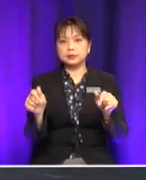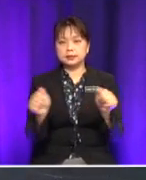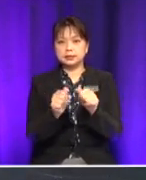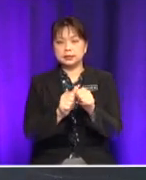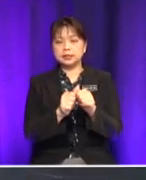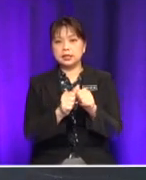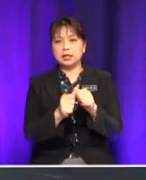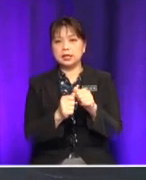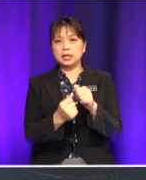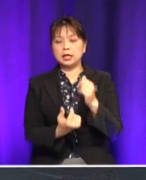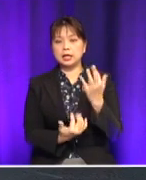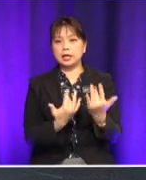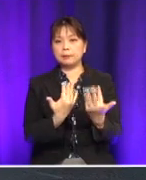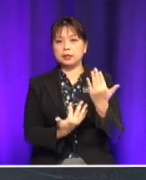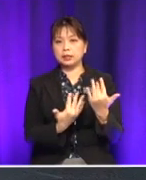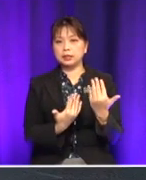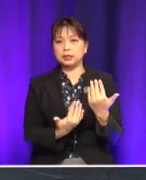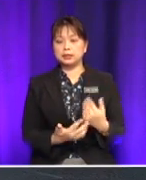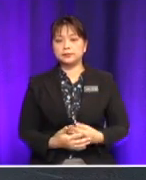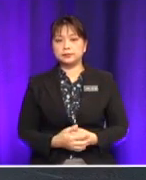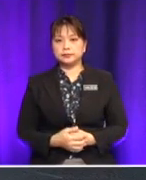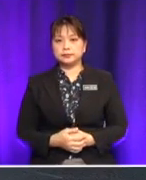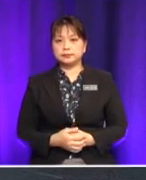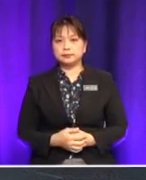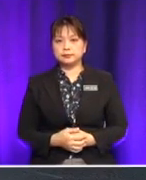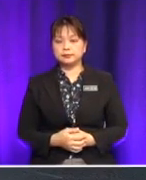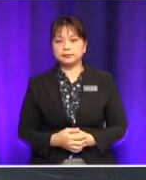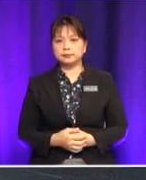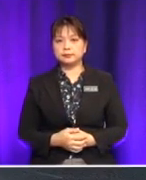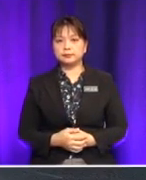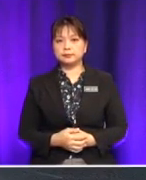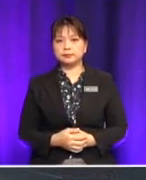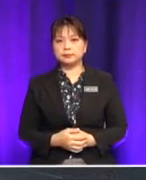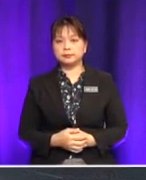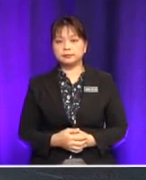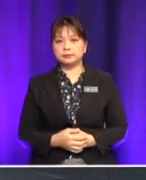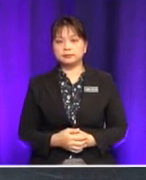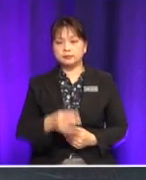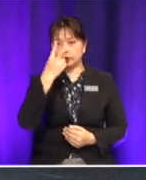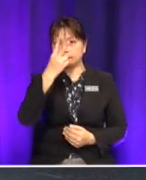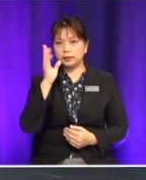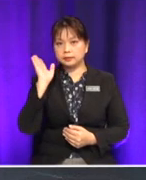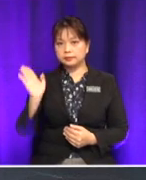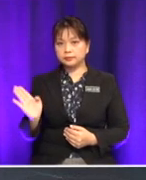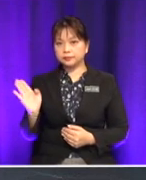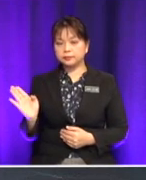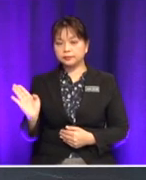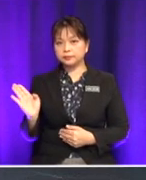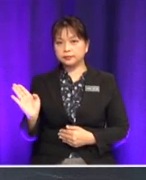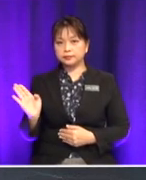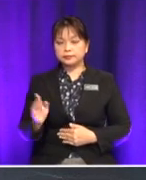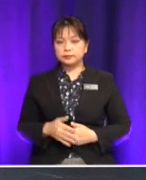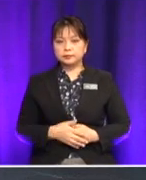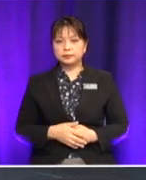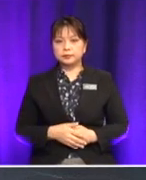itu pun ada simbol Coba tengok Oh ini Nah itu bahan apa tadi